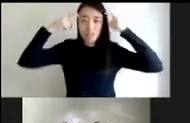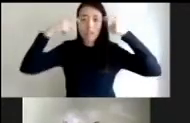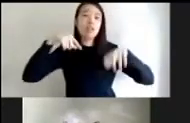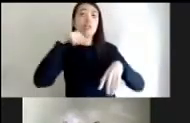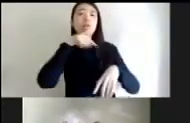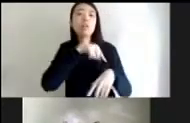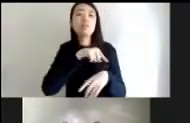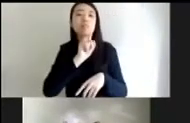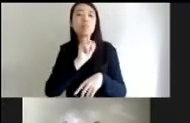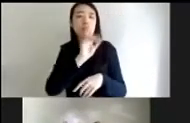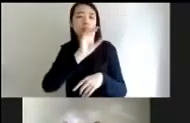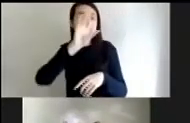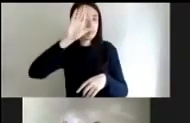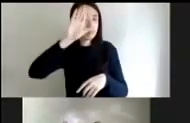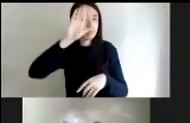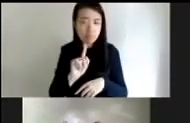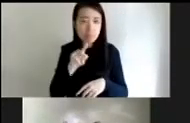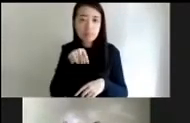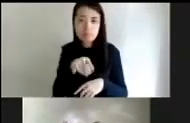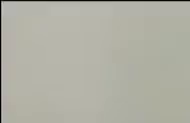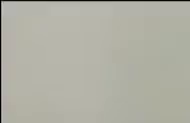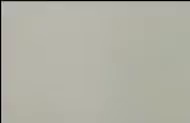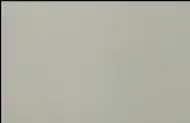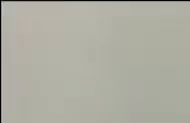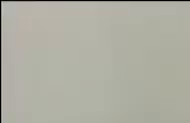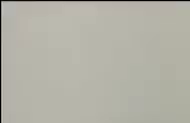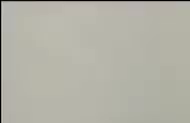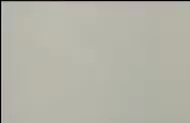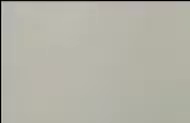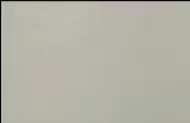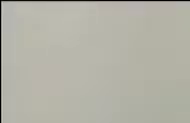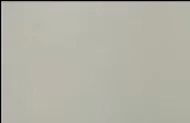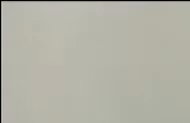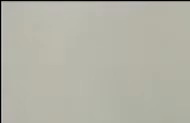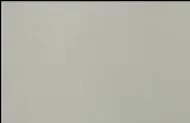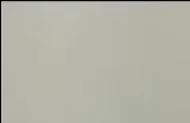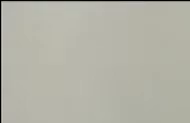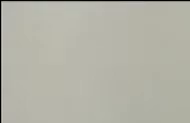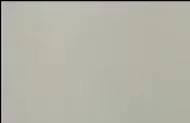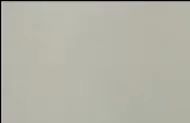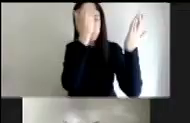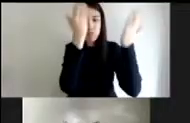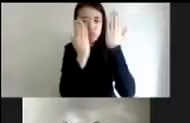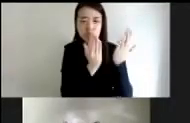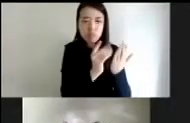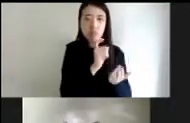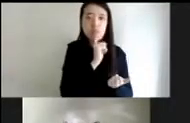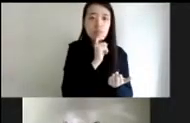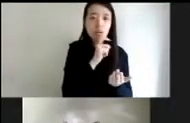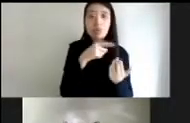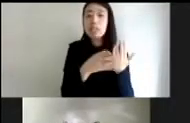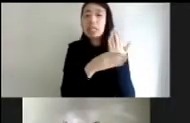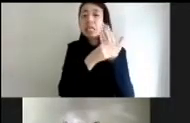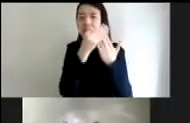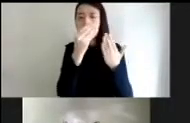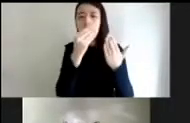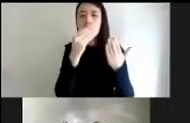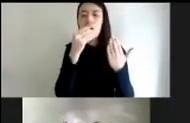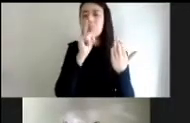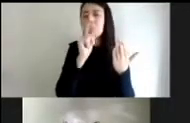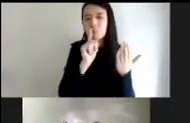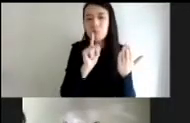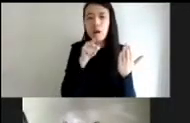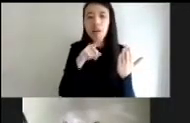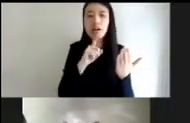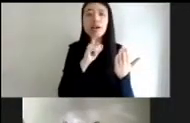成的呢？它就是由葉啦，很多很多葉啦，那些葉是怎樣放在一起的？它就是用一些枝